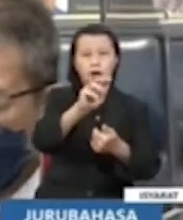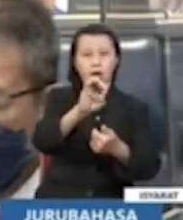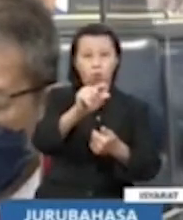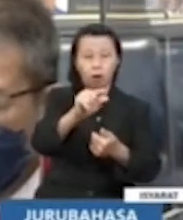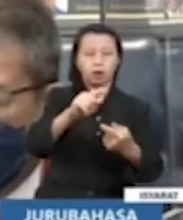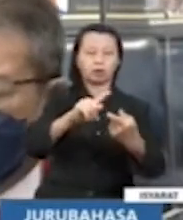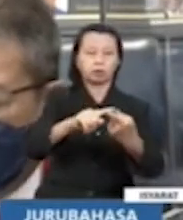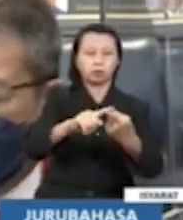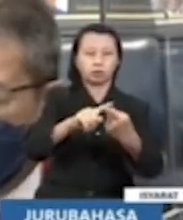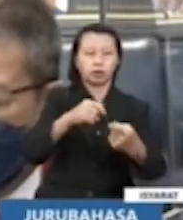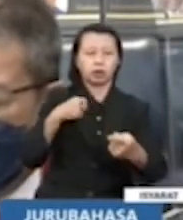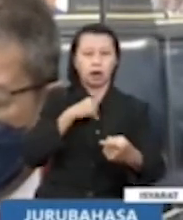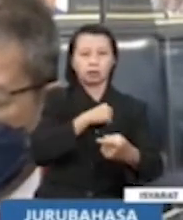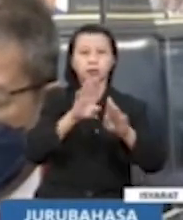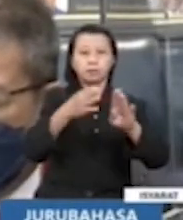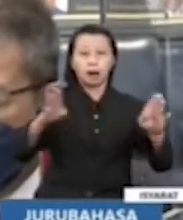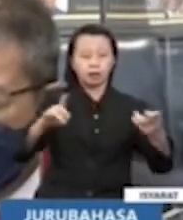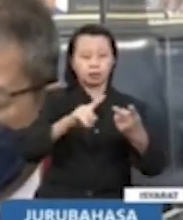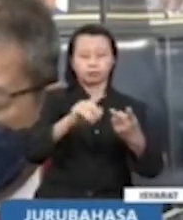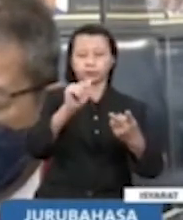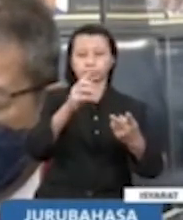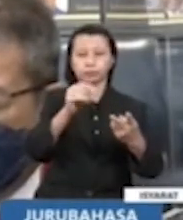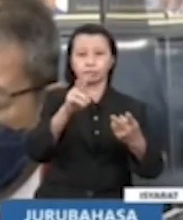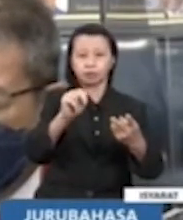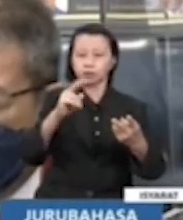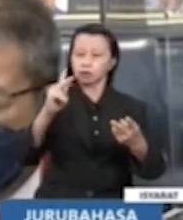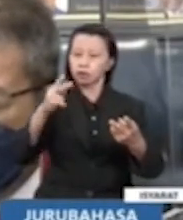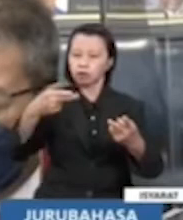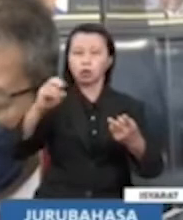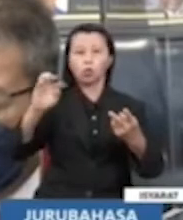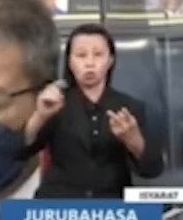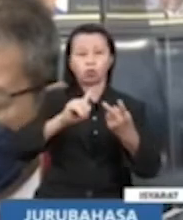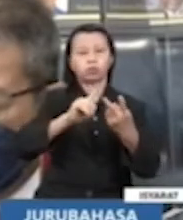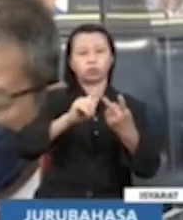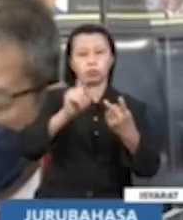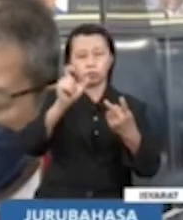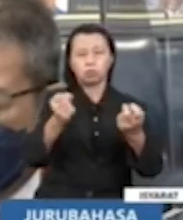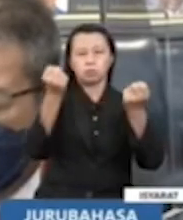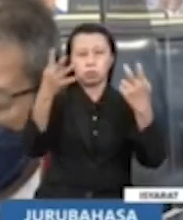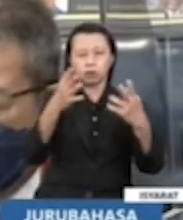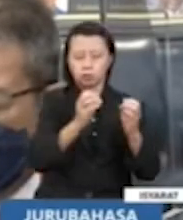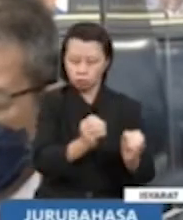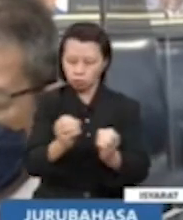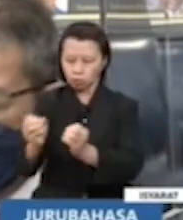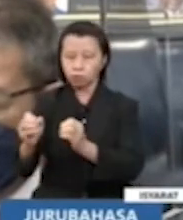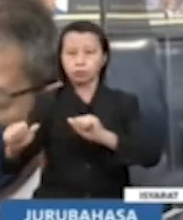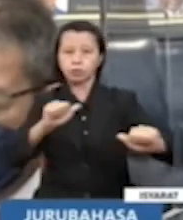Sarian, ahli bahasa, Saudara Edin Ku, seorang yang banyak